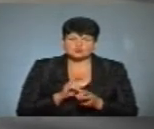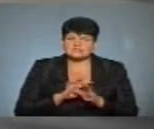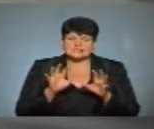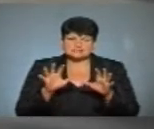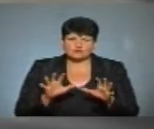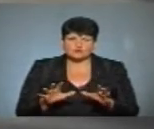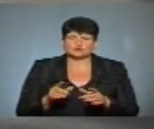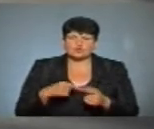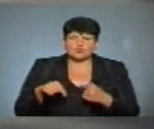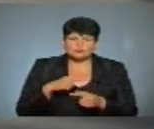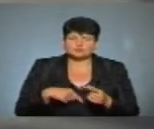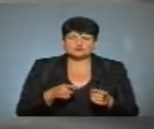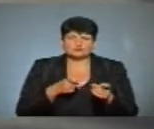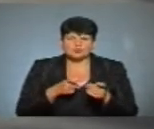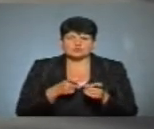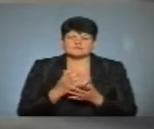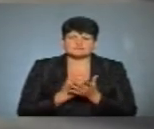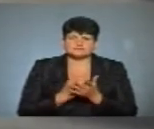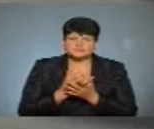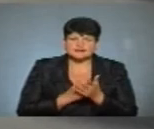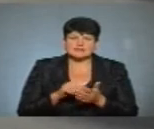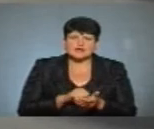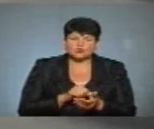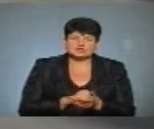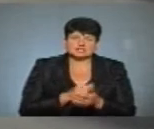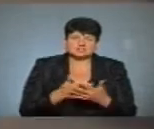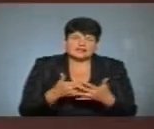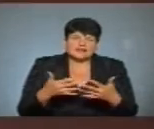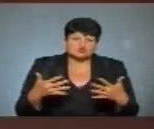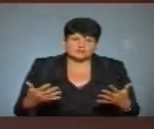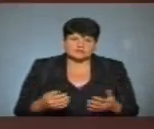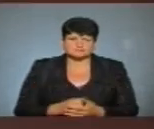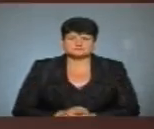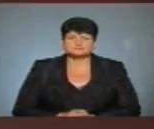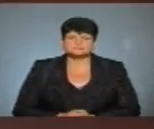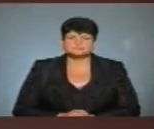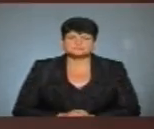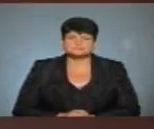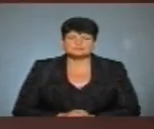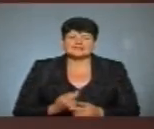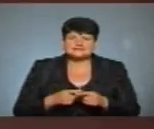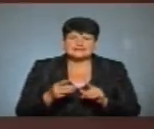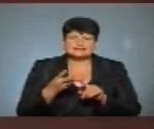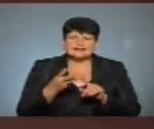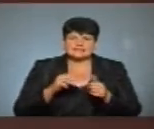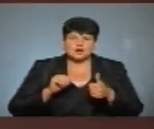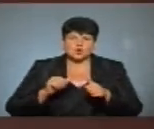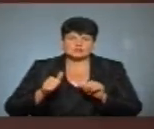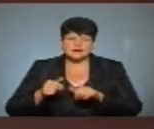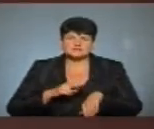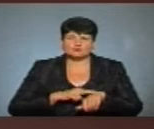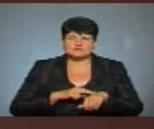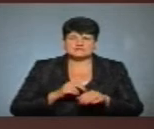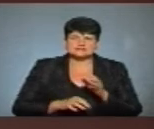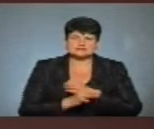обігу вогнепальної зброї та боєприпасів, наркотичних речовин. Це третя ротація поліцейських